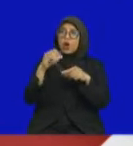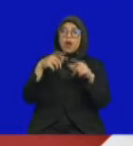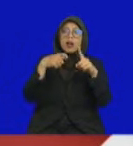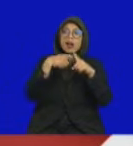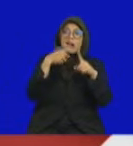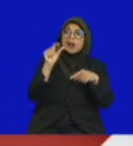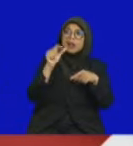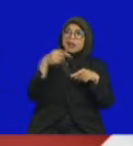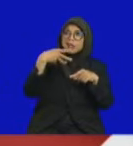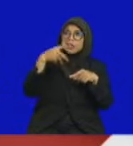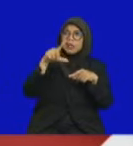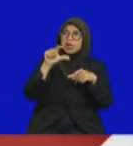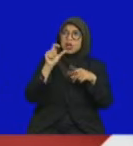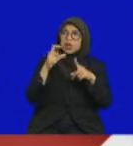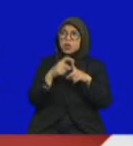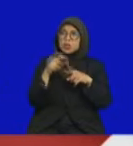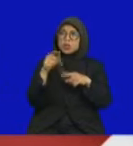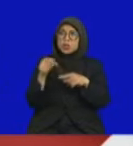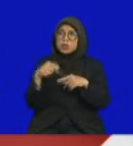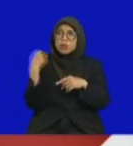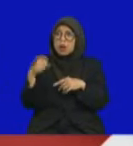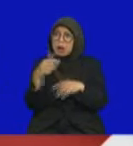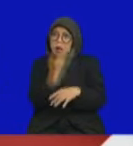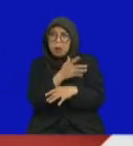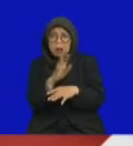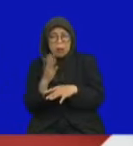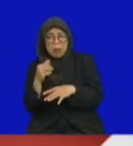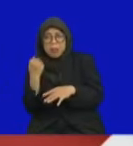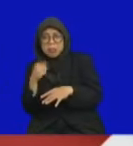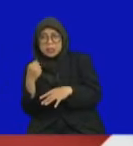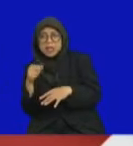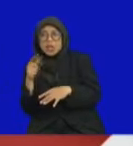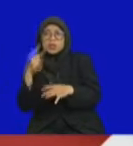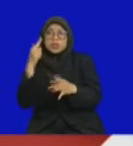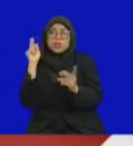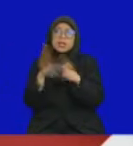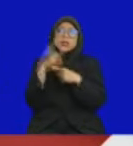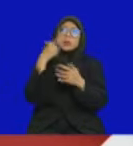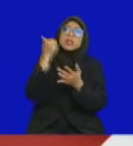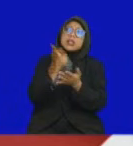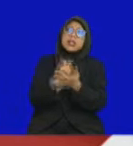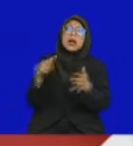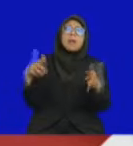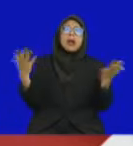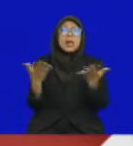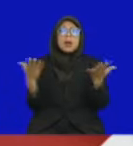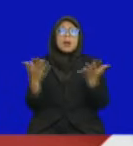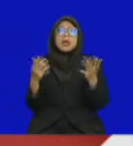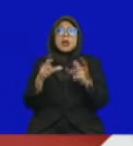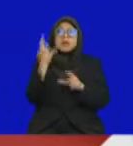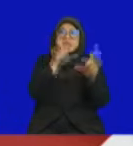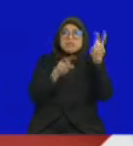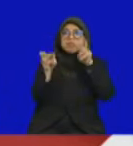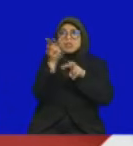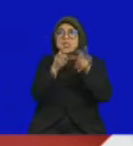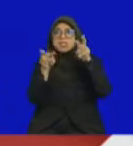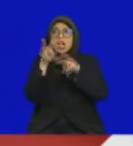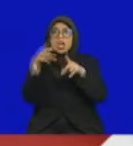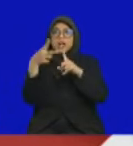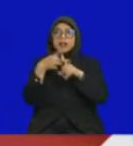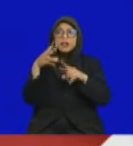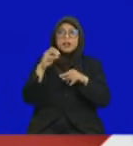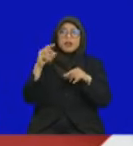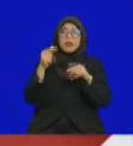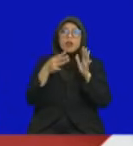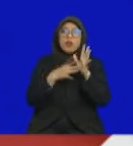mungkin kita menanam secara manual dan itu menjadi penting bagaimana sesungguhnya kita mencari format melakukan